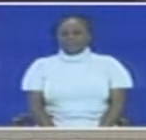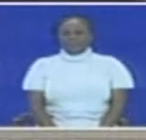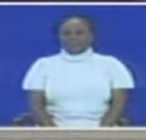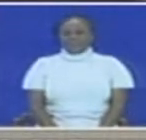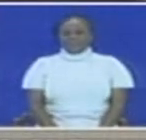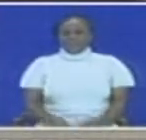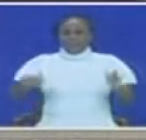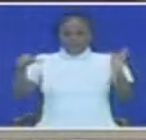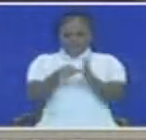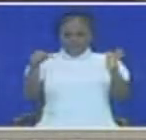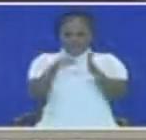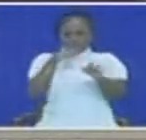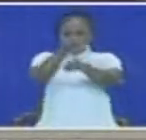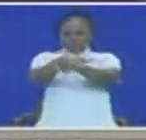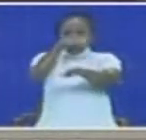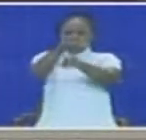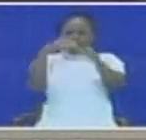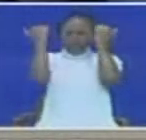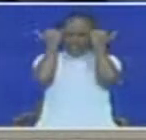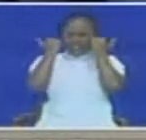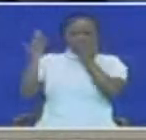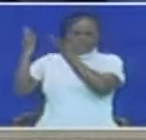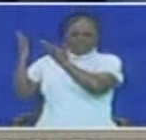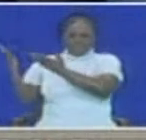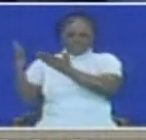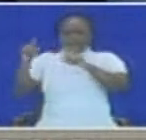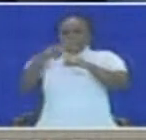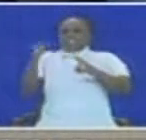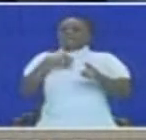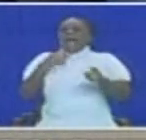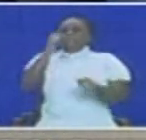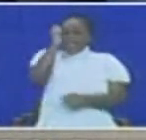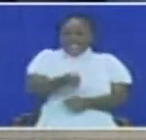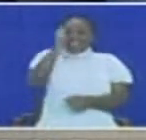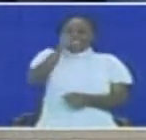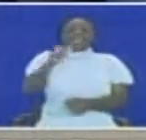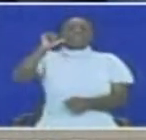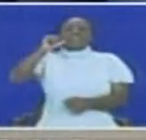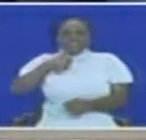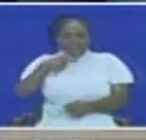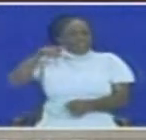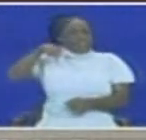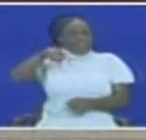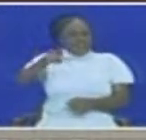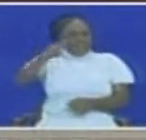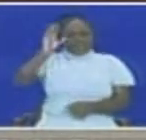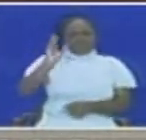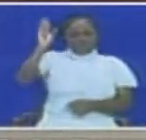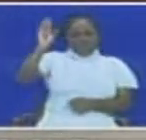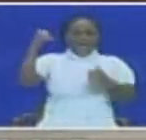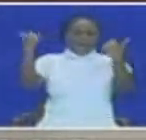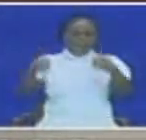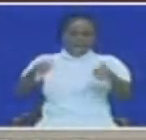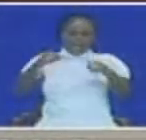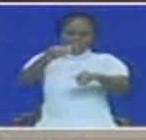Kinaya cha kujikokota kwa kesi mahakamani. Licha ya kuteuliwa kwa majaji wapya, majaji hao hawajaapishwa, hali